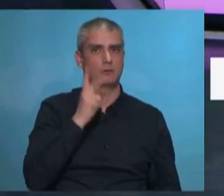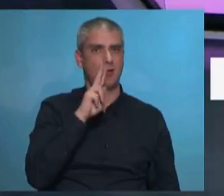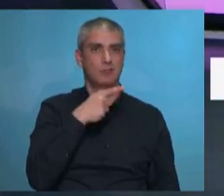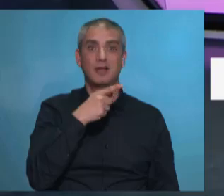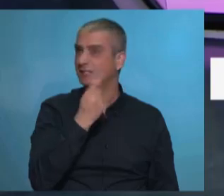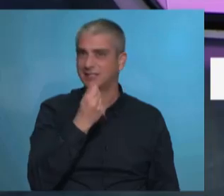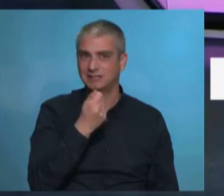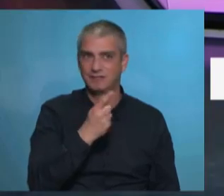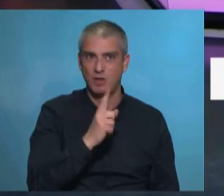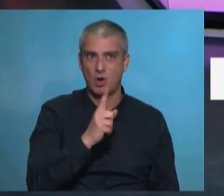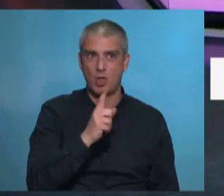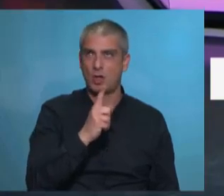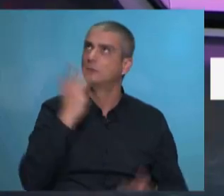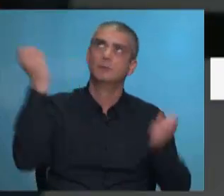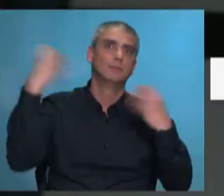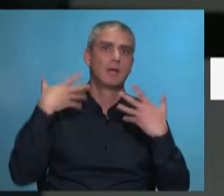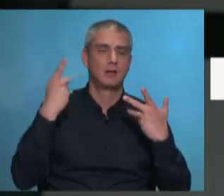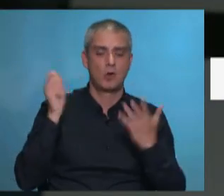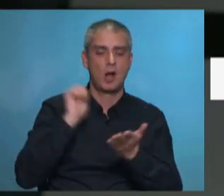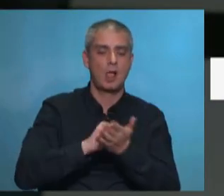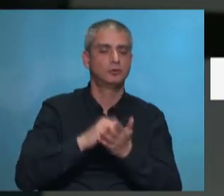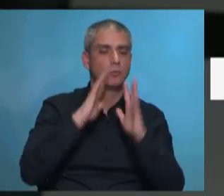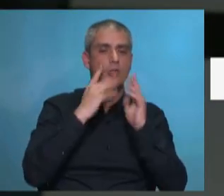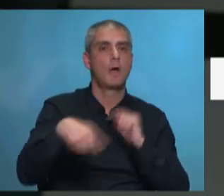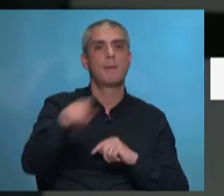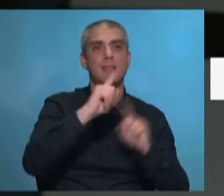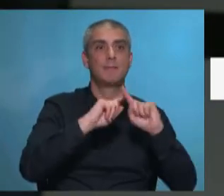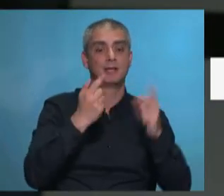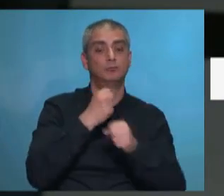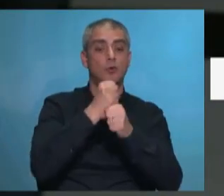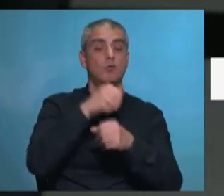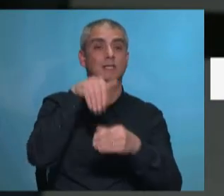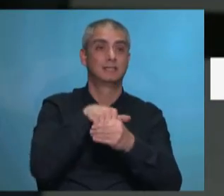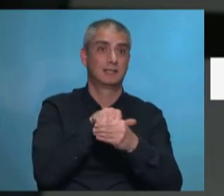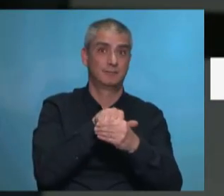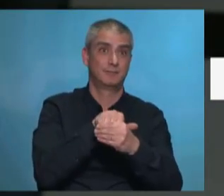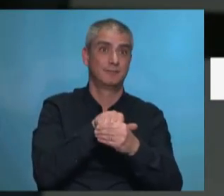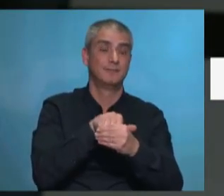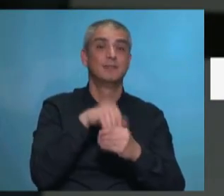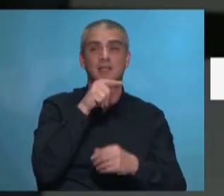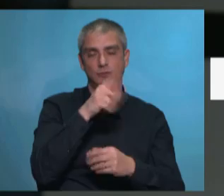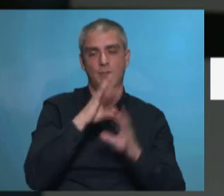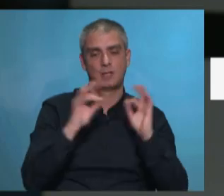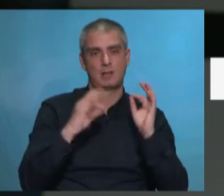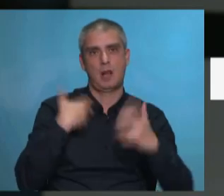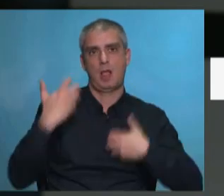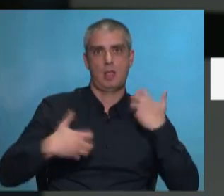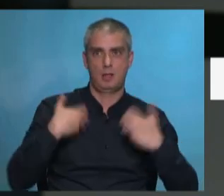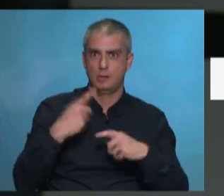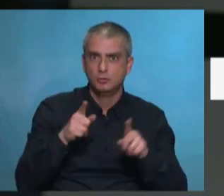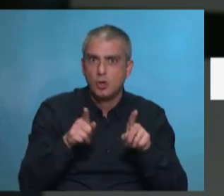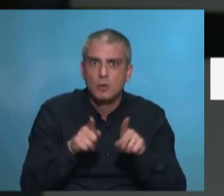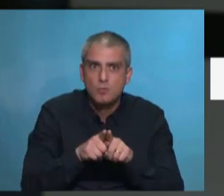לא מהאוויר, הוא לא סתם, הוא על חשבון אומנים אחרים שמיוצגים בטיידל. ושם התחילה התרעומת,